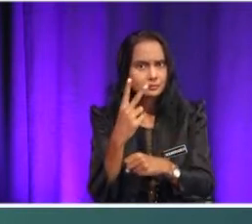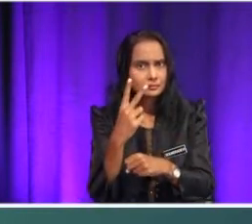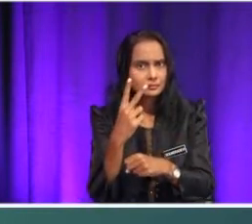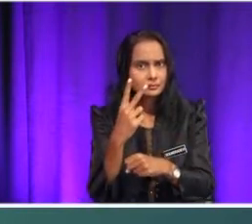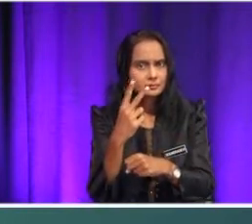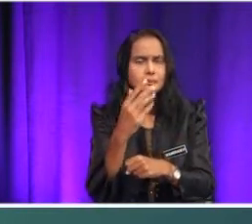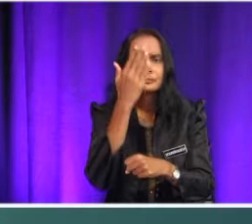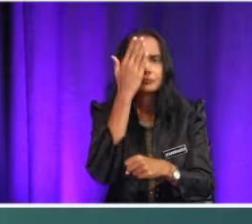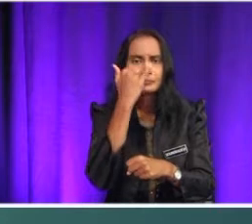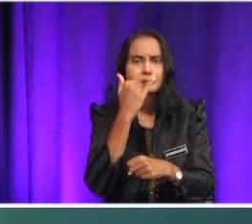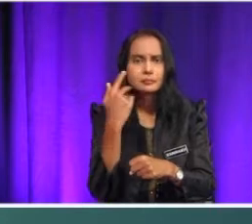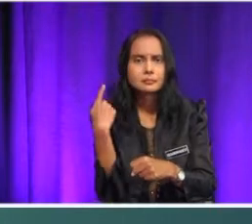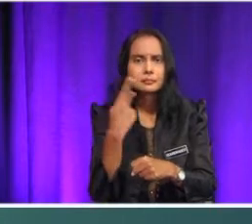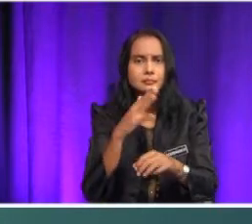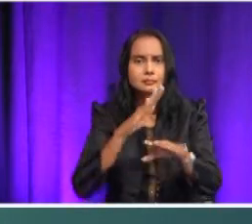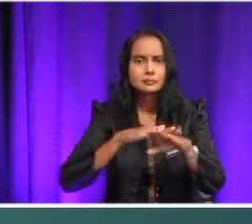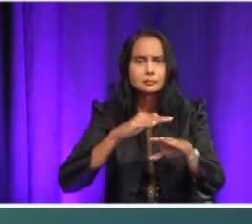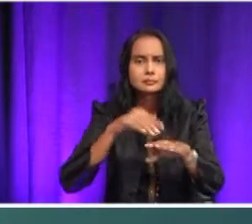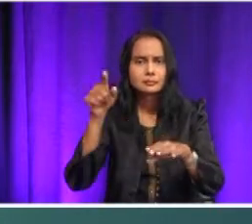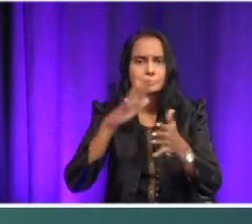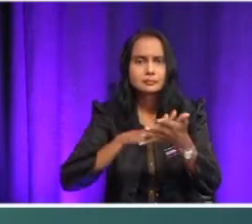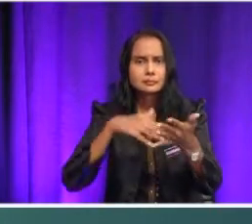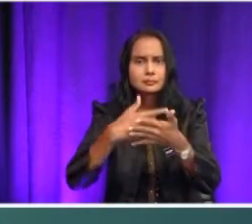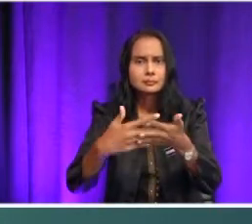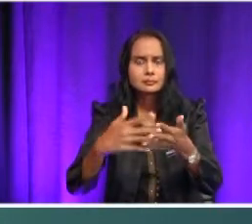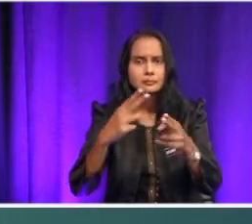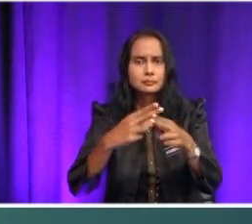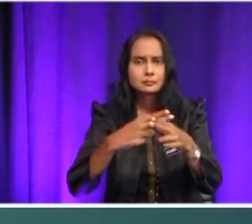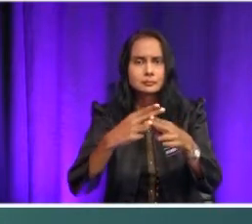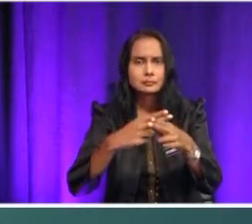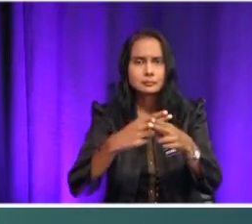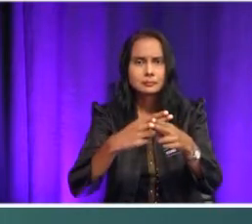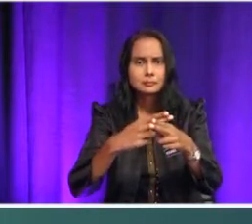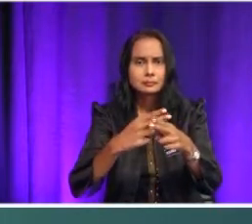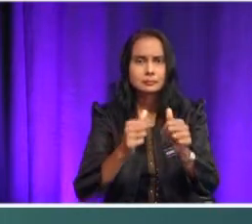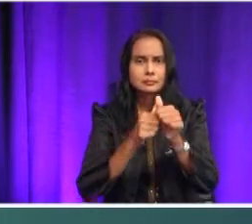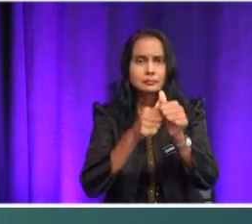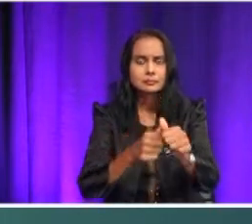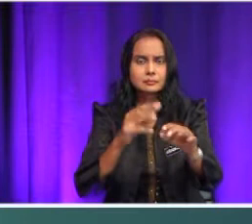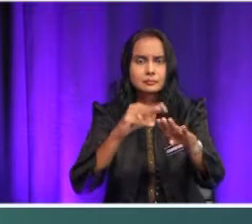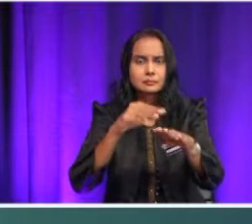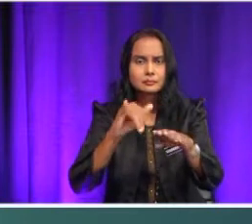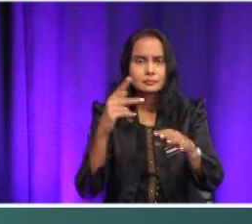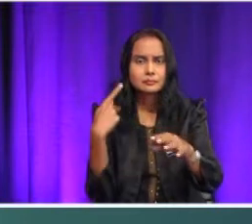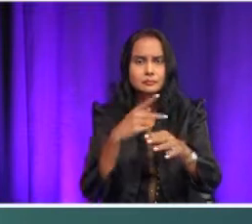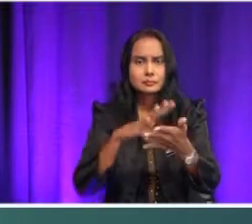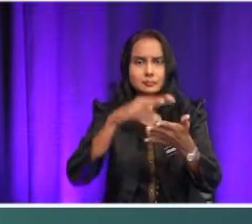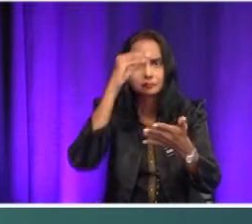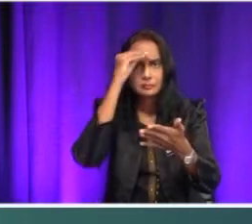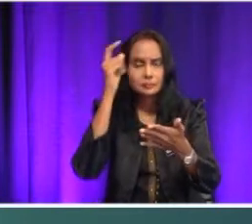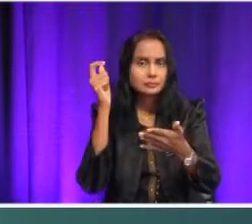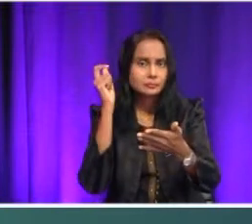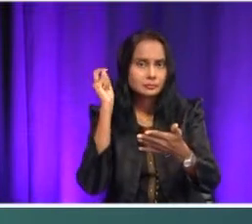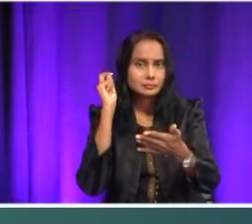Kenapa kita panggil dia sebagai jangka pendek berdasarkan kepada jangka masa yang kita belajar tadi ada dua